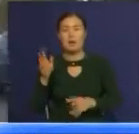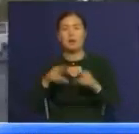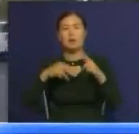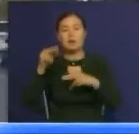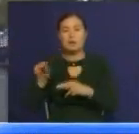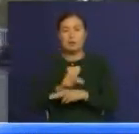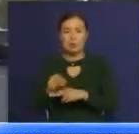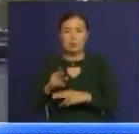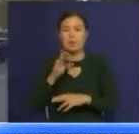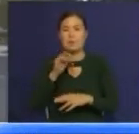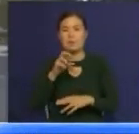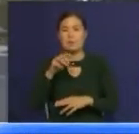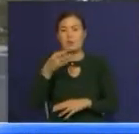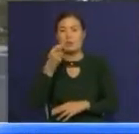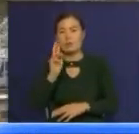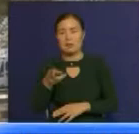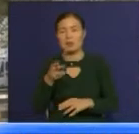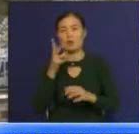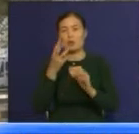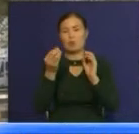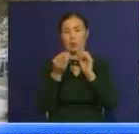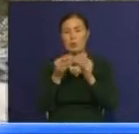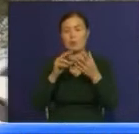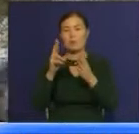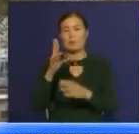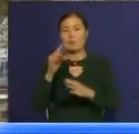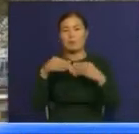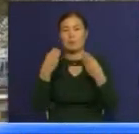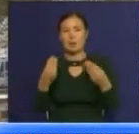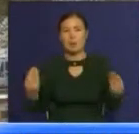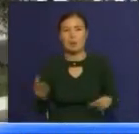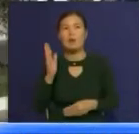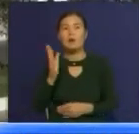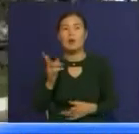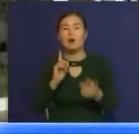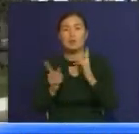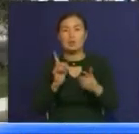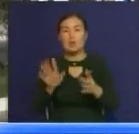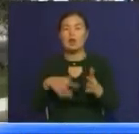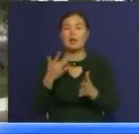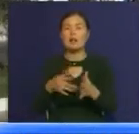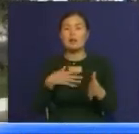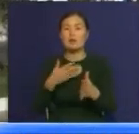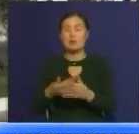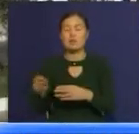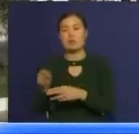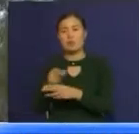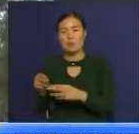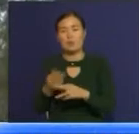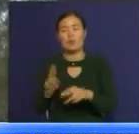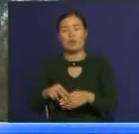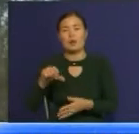жатқан бейбітшілік тұрғын үй кешеніндегі 310 пәтер осы үйлердің тұрғындарына берілмек. Жиында қала активі баяндамалар жасап, жолдауға